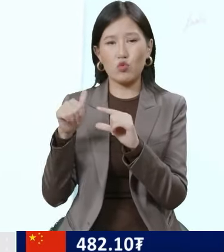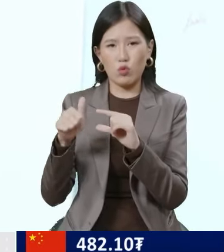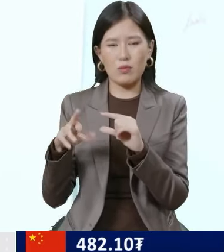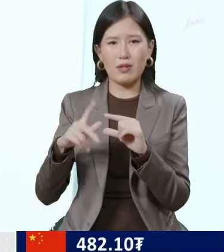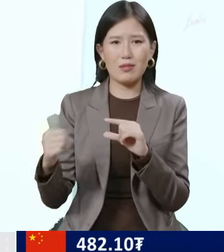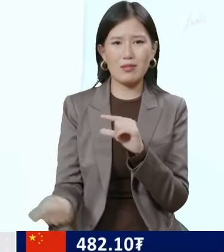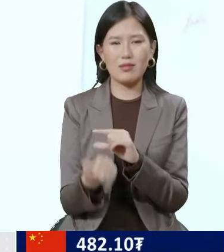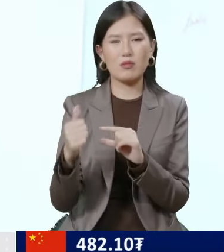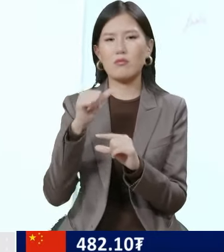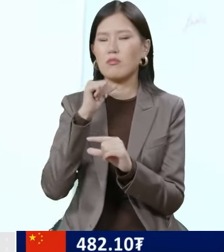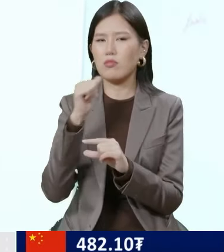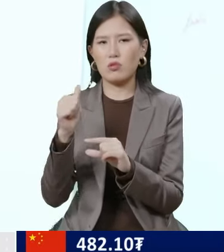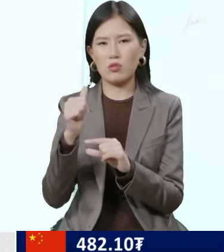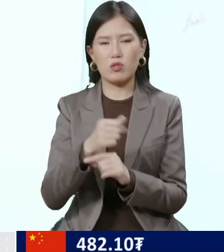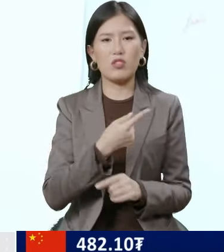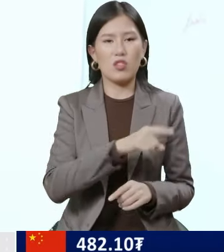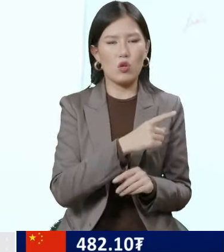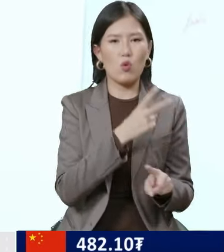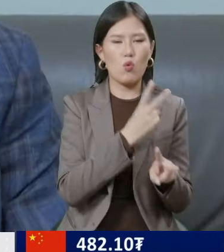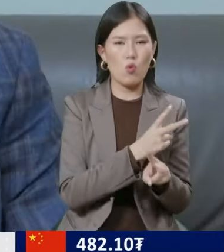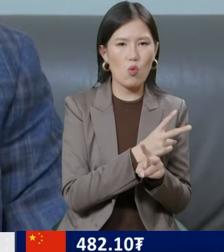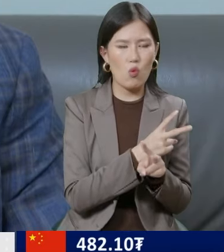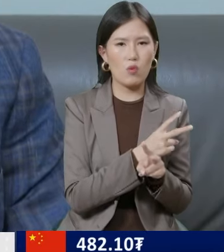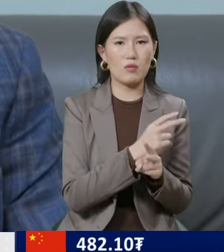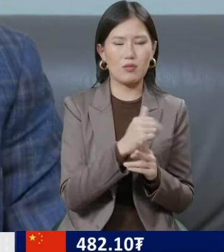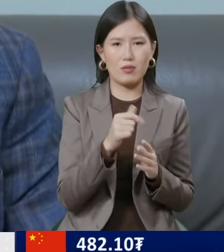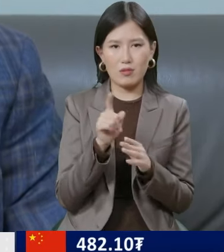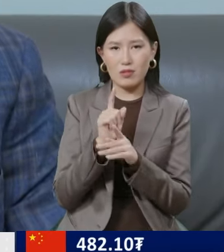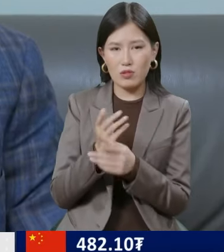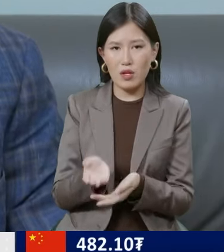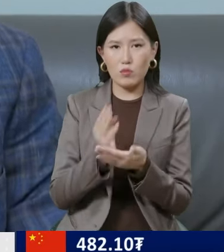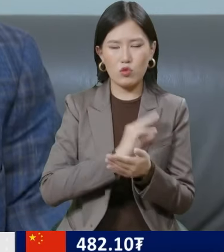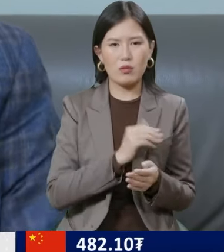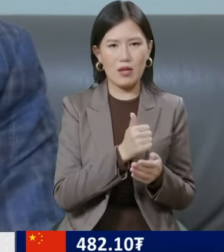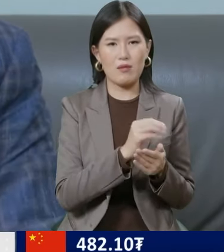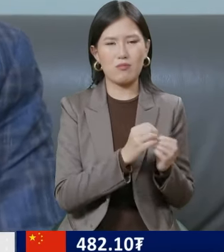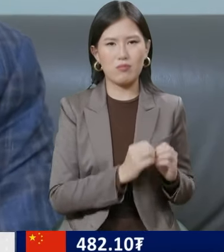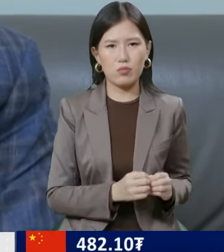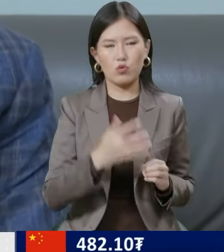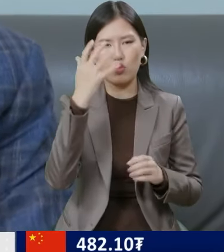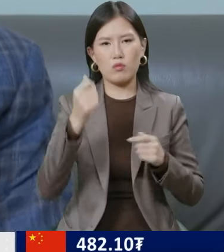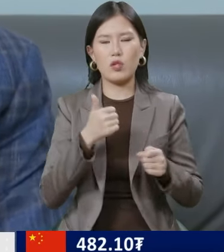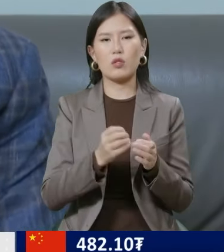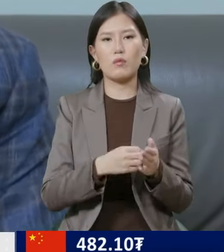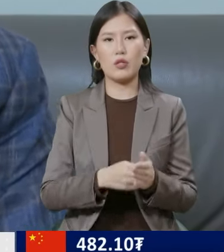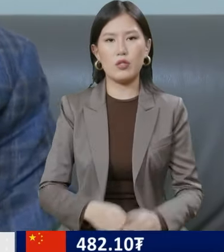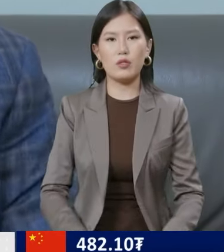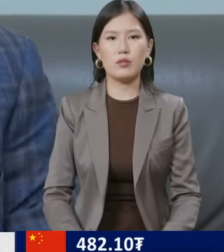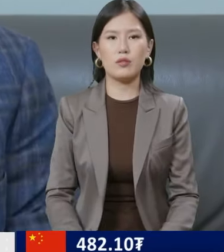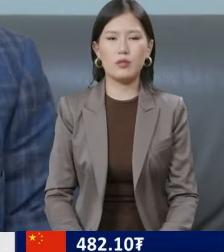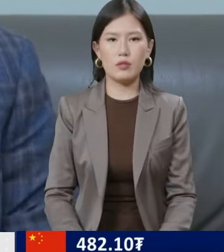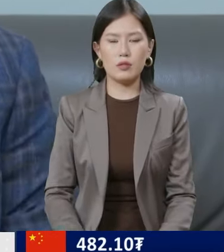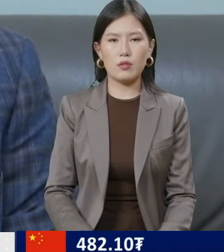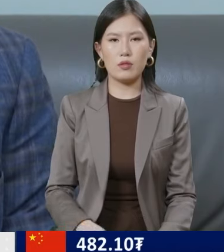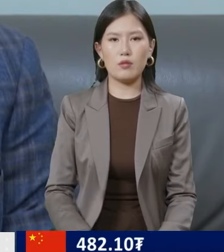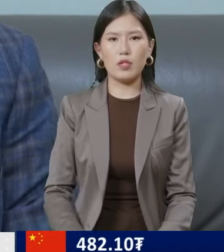бол хууль орхицсан орчин нөгөө төлөвтэй засаглалын асуудал басна. Нөгөө ахуй хэрэглээ иргэнэ. А яг аж ахуйд хэрэглэж байгаа захилгаан гэдэг бол